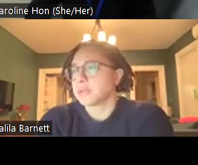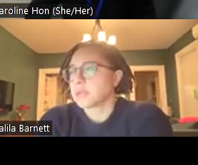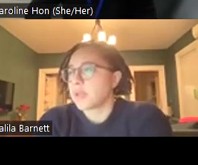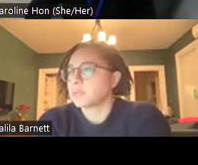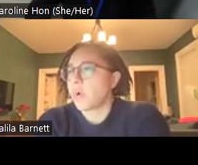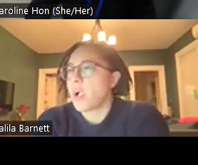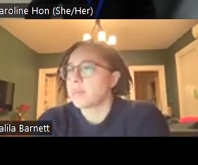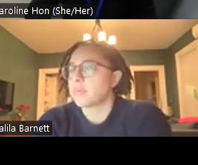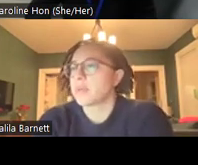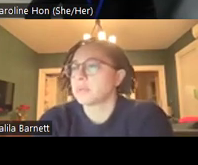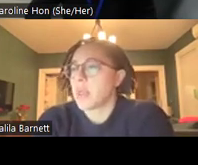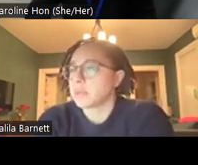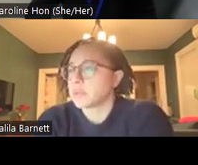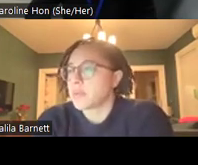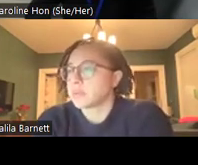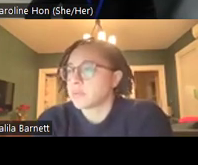thứ trưởng